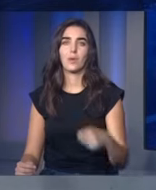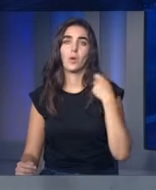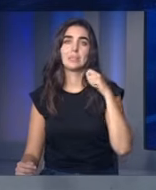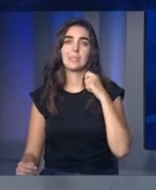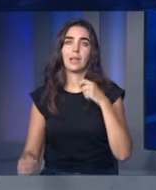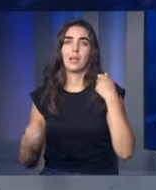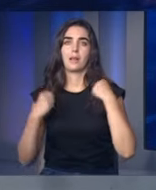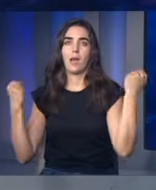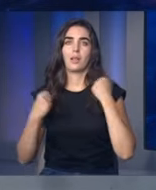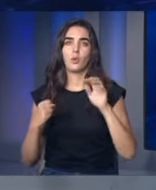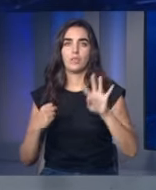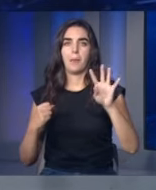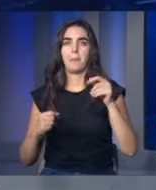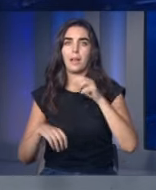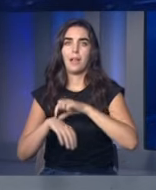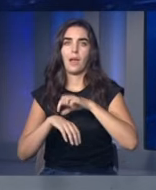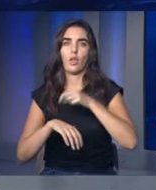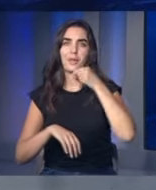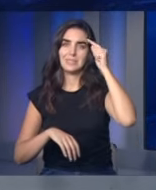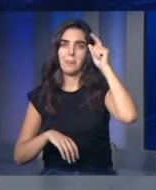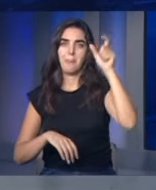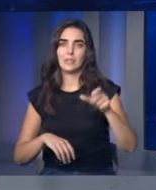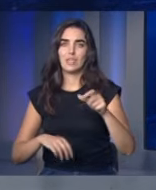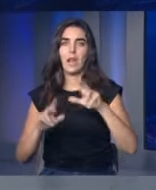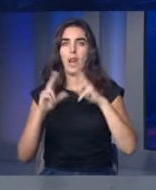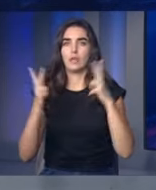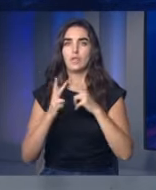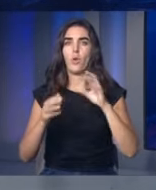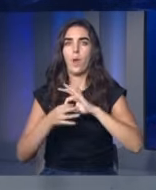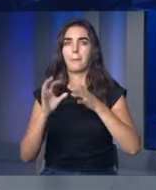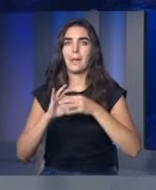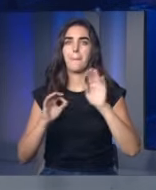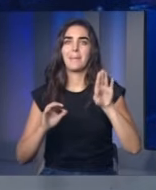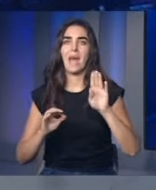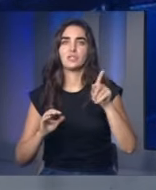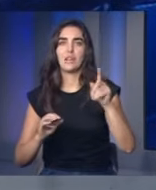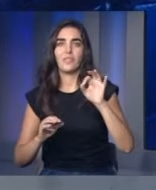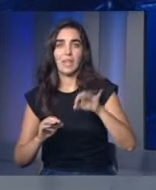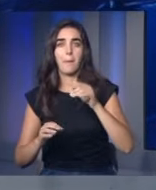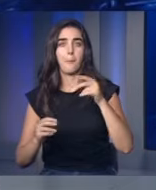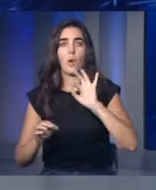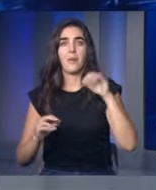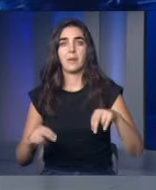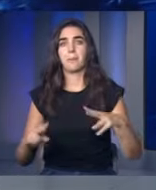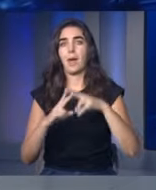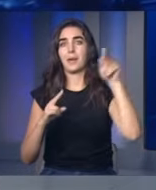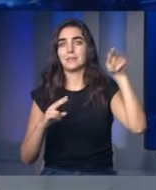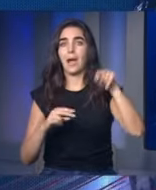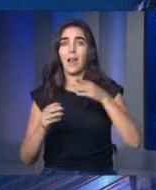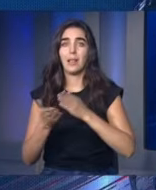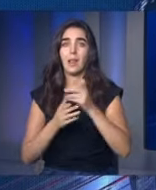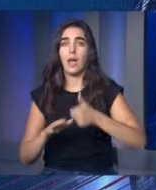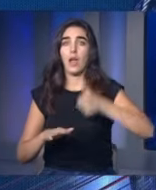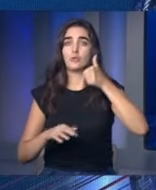اتصل وزير الشباب والرياضة الدكتور جورج كلاس برئيس اللجنة الأولمبية بيير جالخ الموجود في باريس وهنأه على